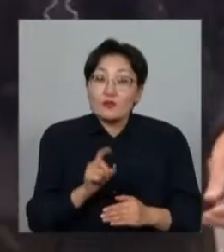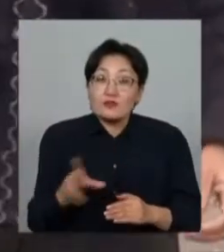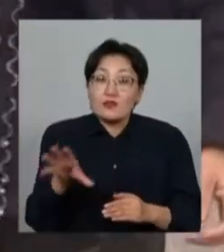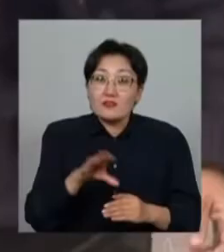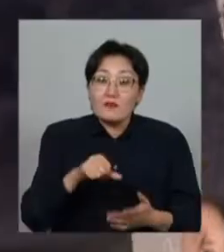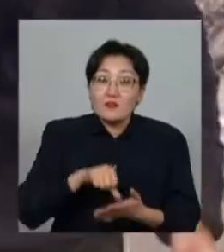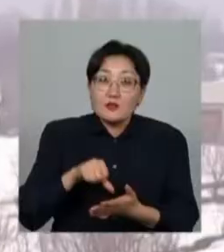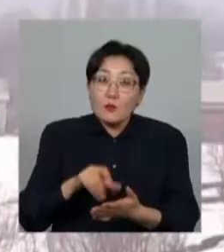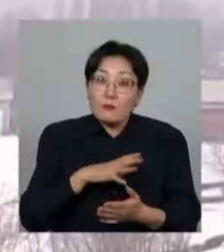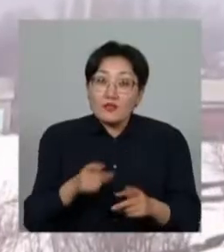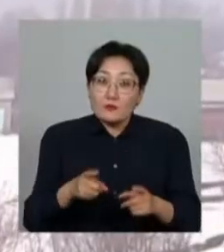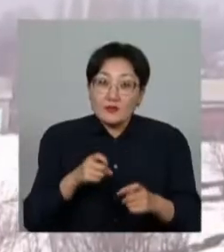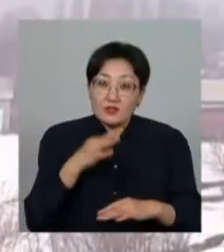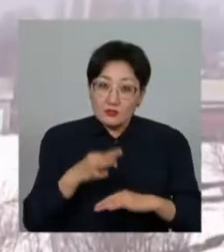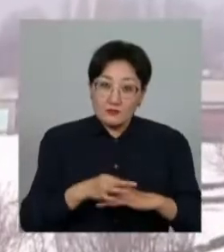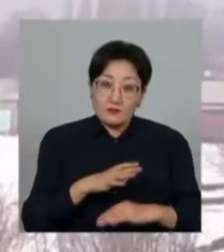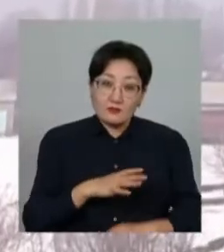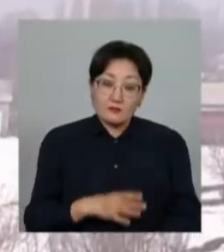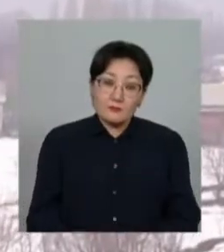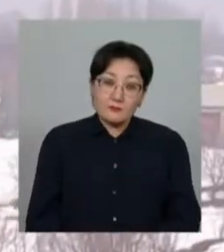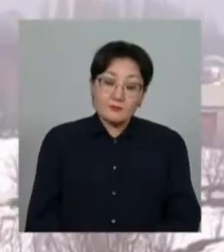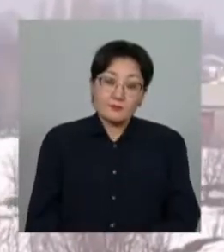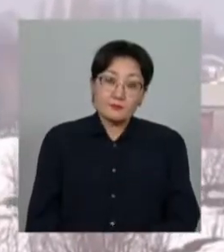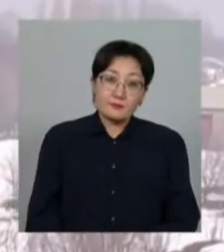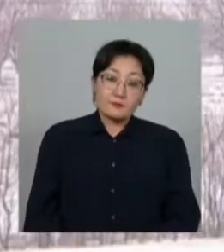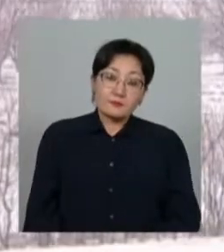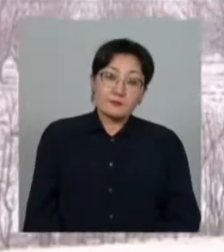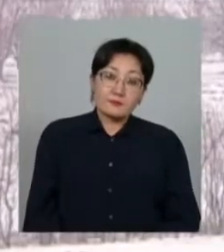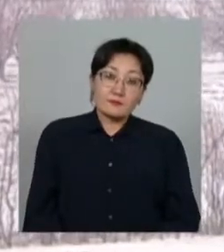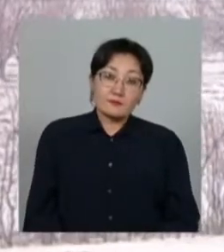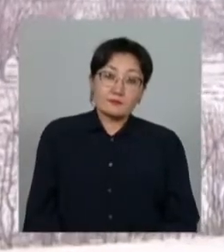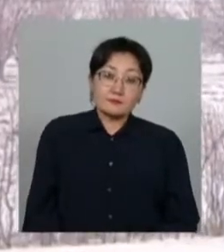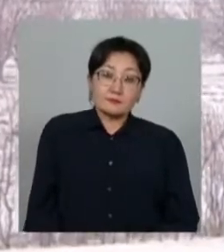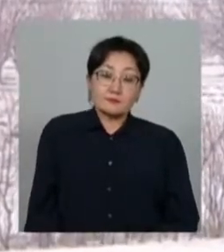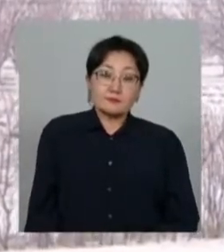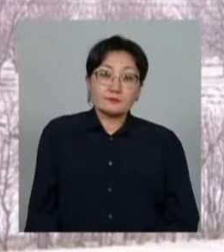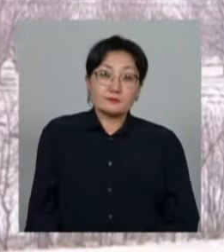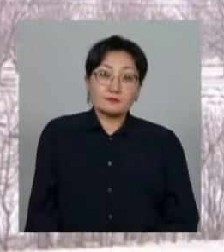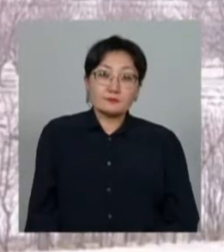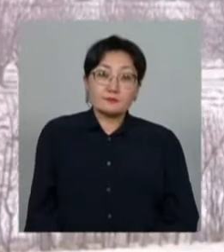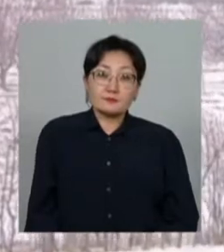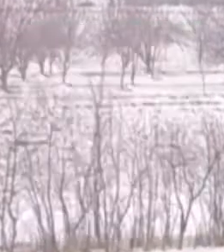все причастные были привлечены к ответственности. Дина Жанабекова, Жансая Адильбек, телеканал Алматы.